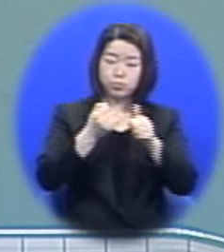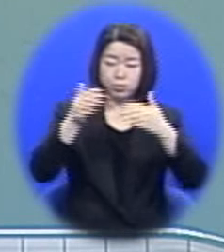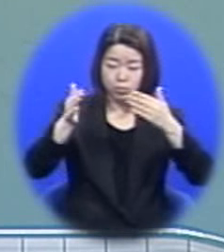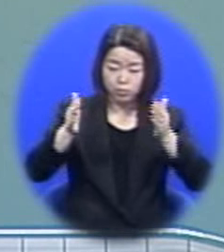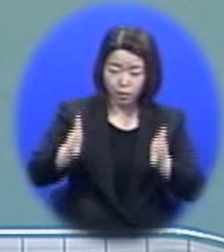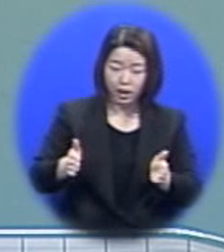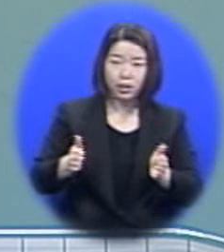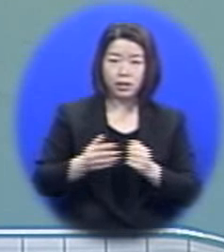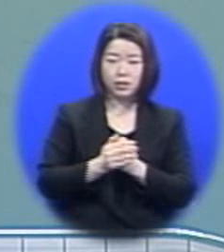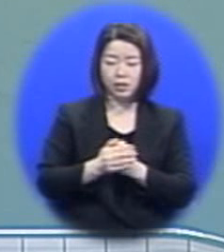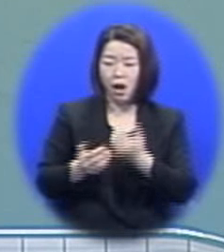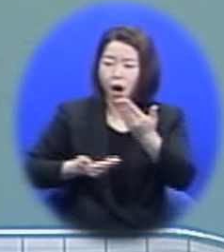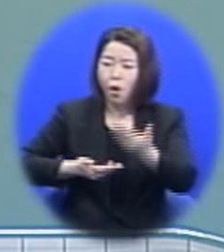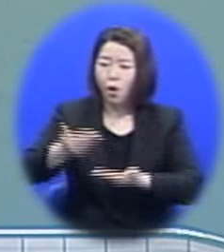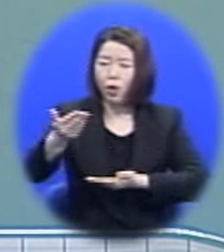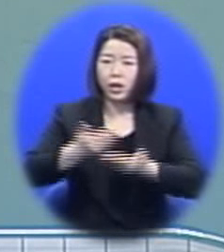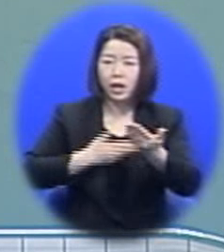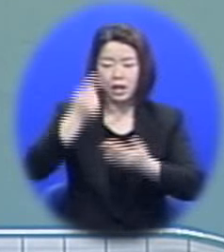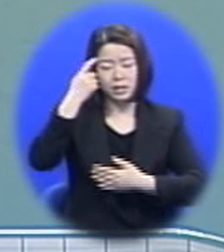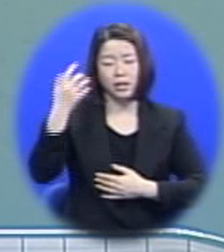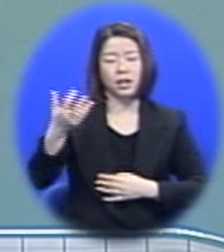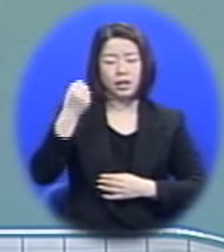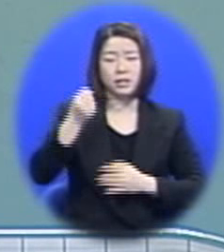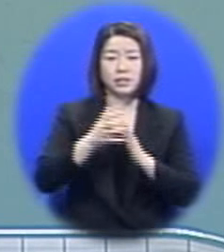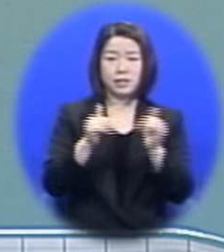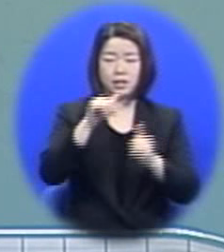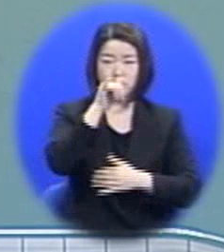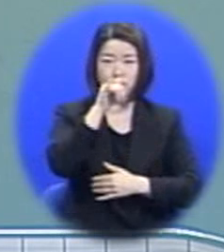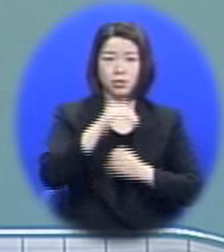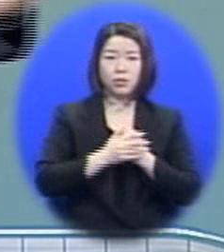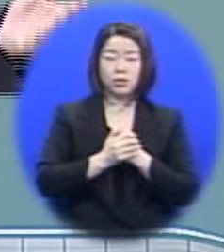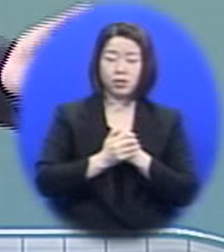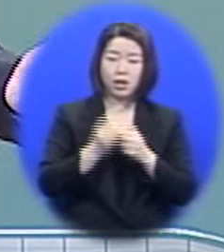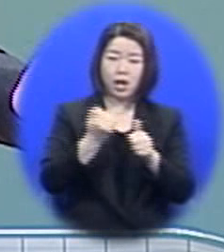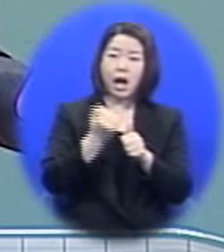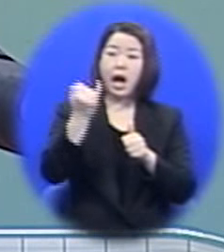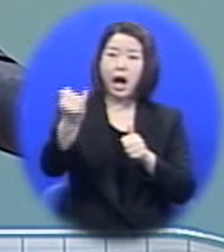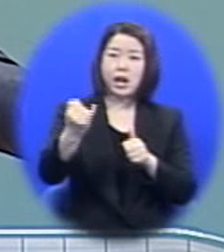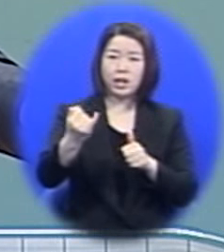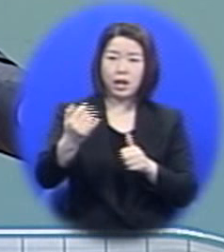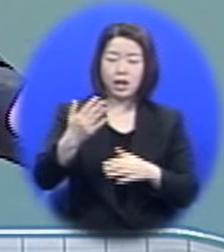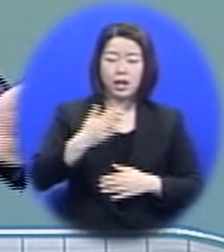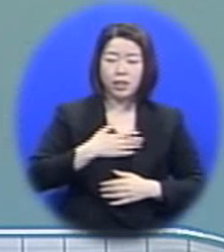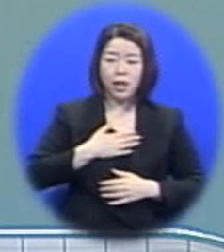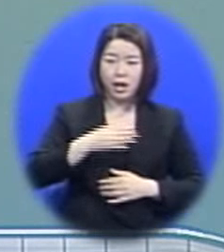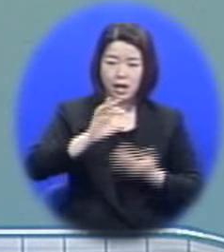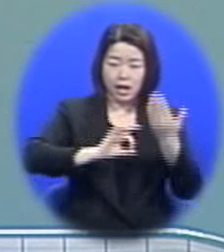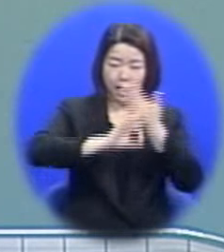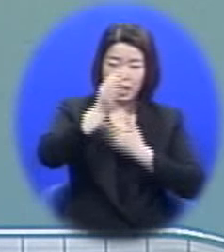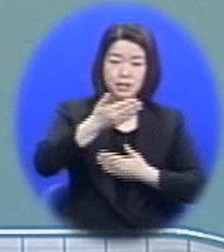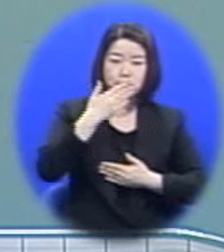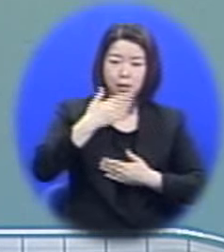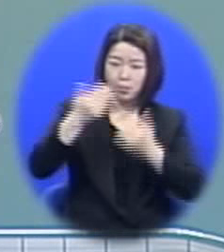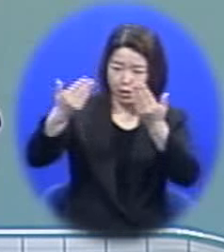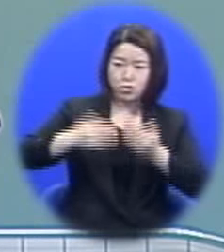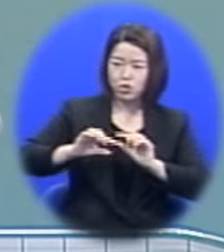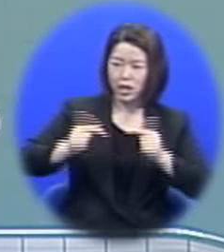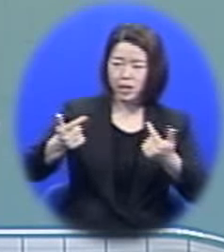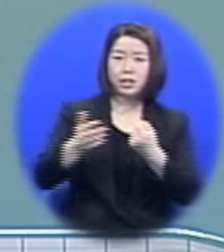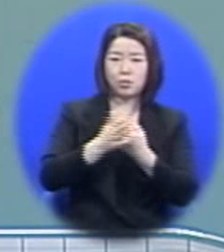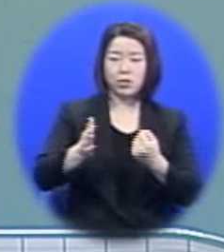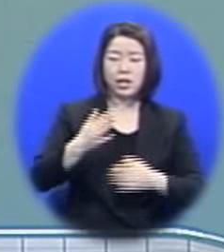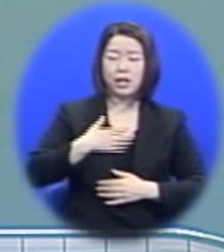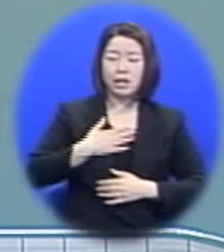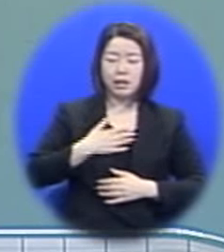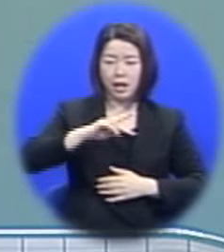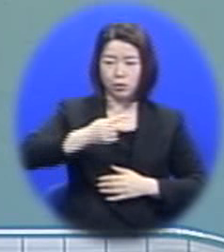관계를 거래라고 생각하는 분들이 있어요. 아내가 아침밥을 안 해 주니까 나도 아내에 대한 책임을